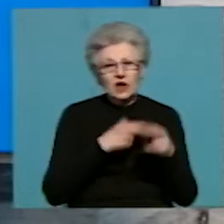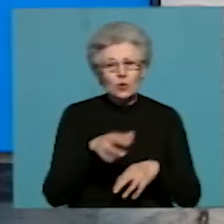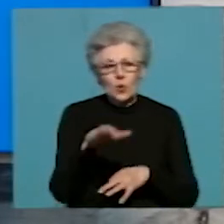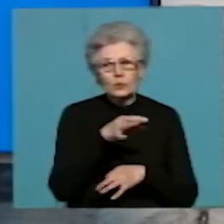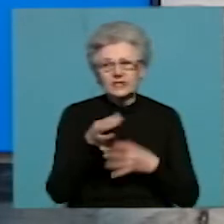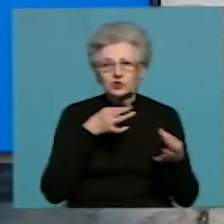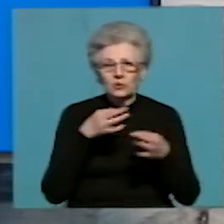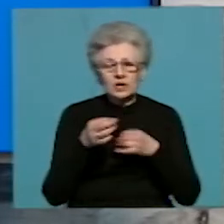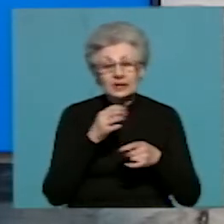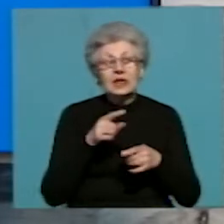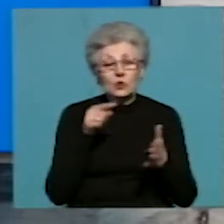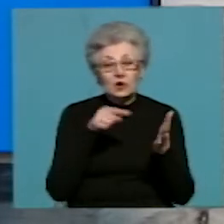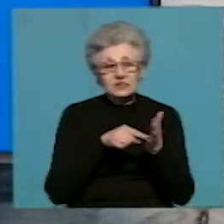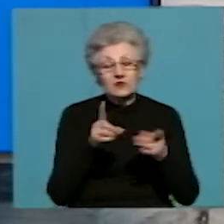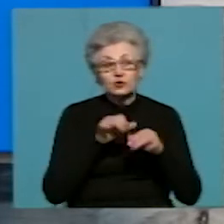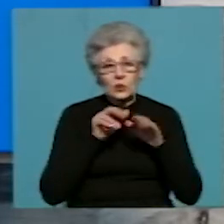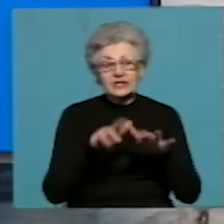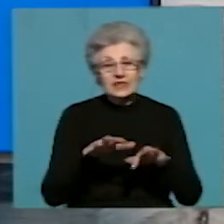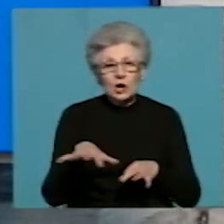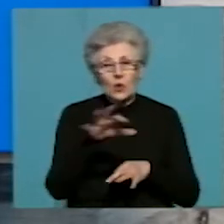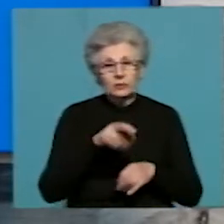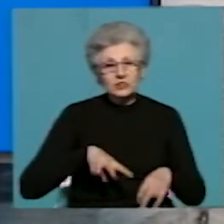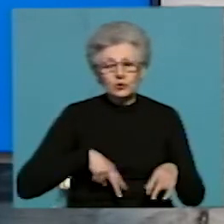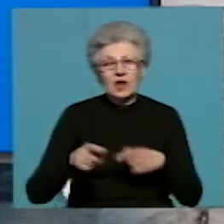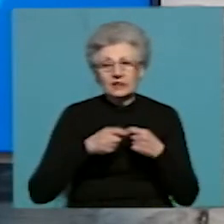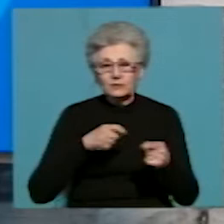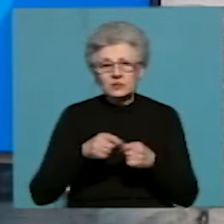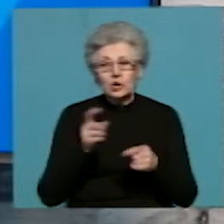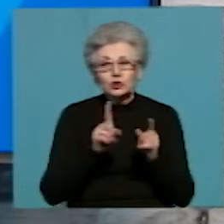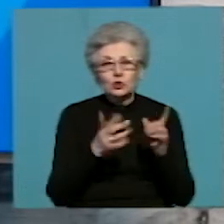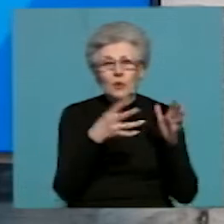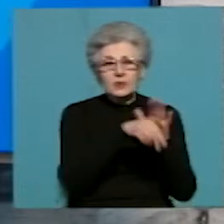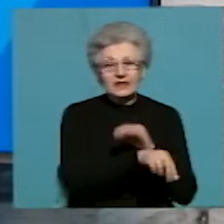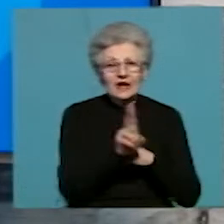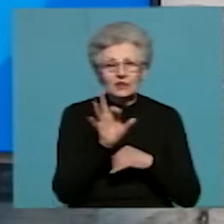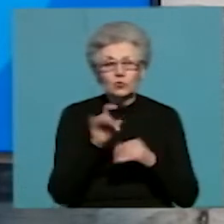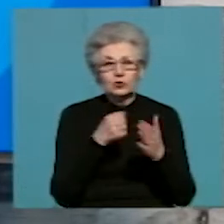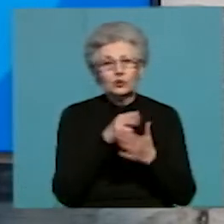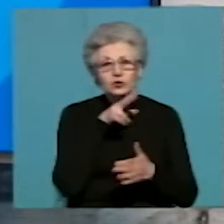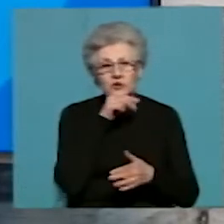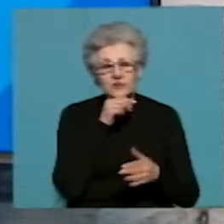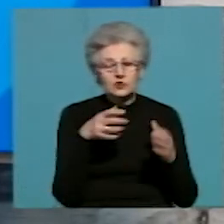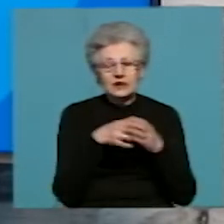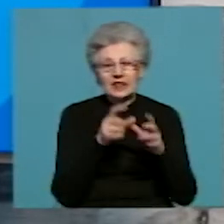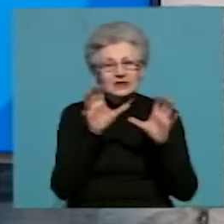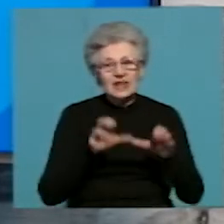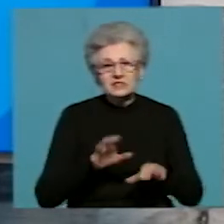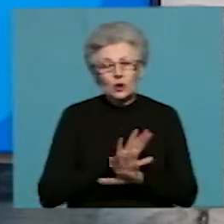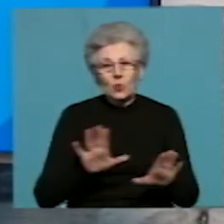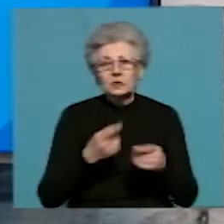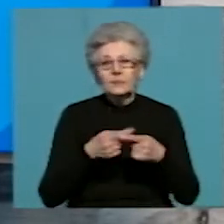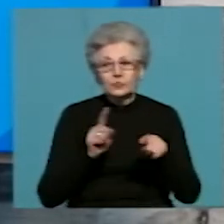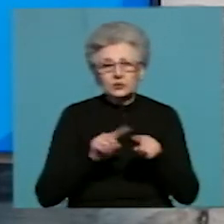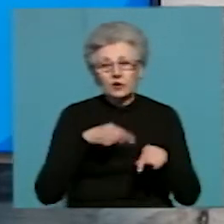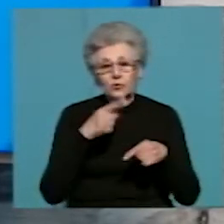вказав, що дії обласної ради та адміністрації щодо приєднання Коровії до Чернівецької громади є незаконними. Про це йдеться у постанові